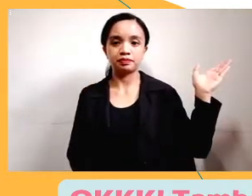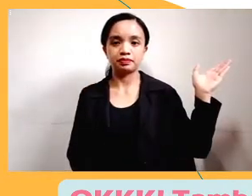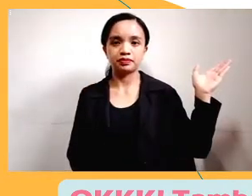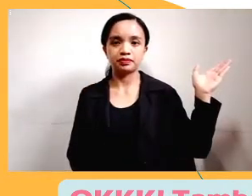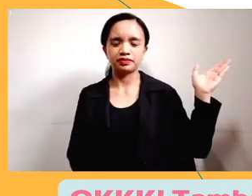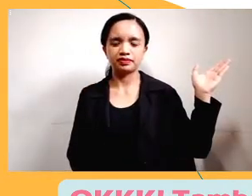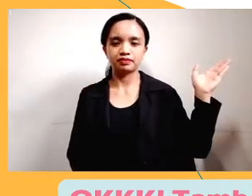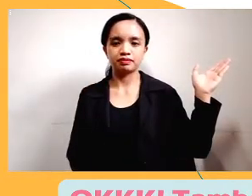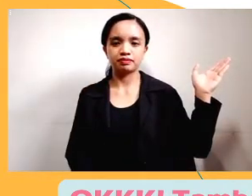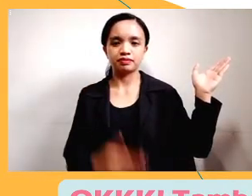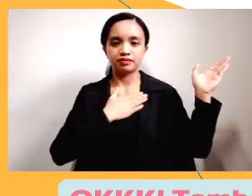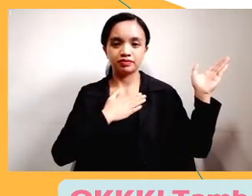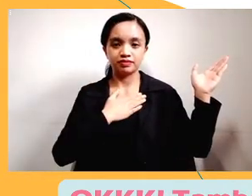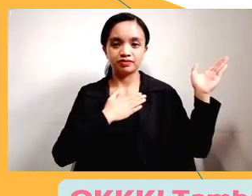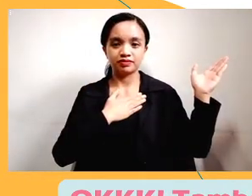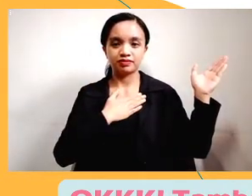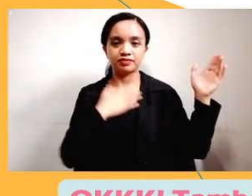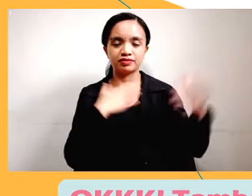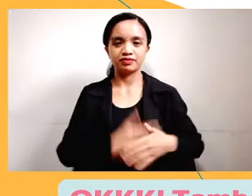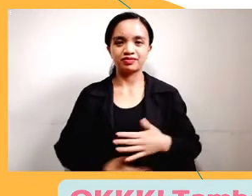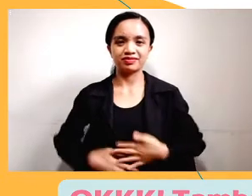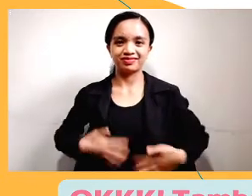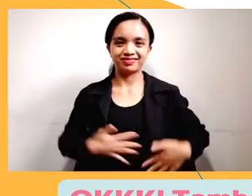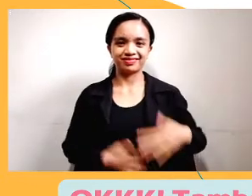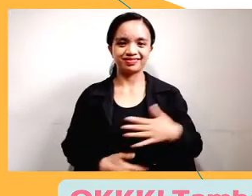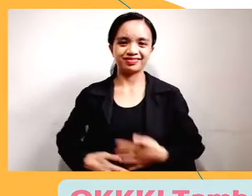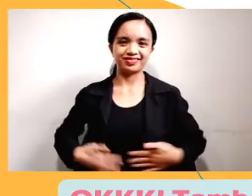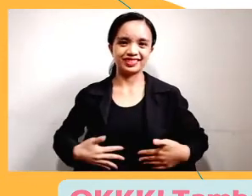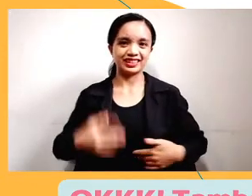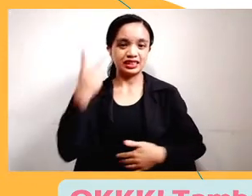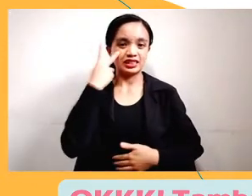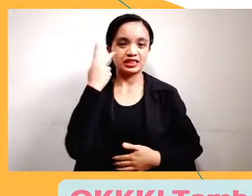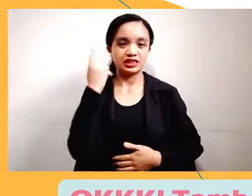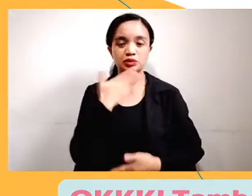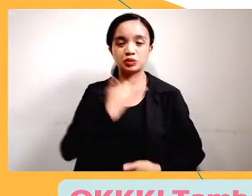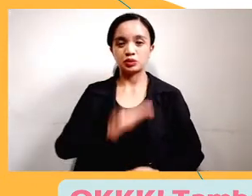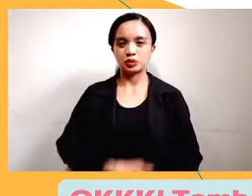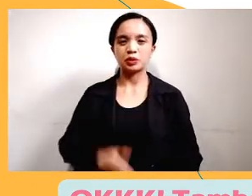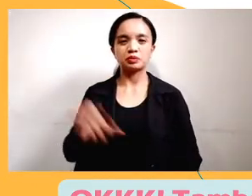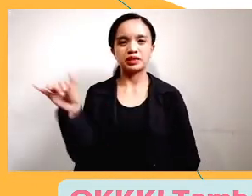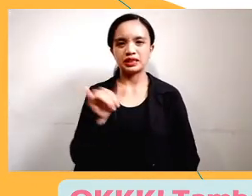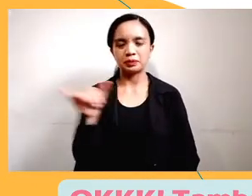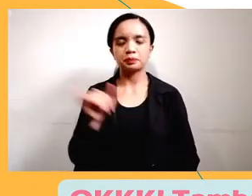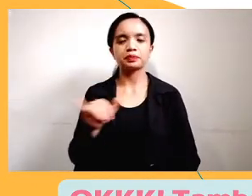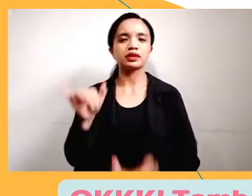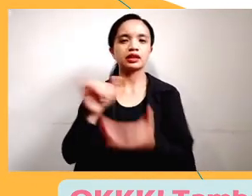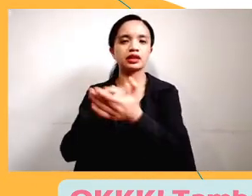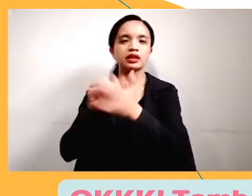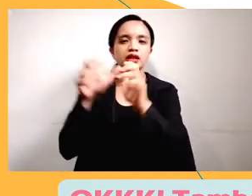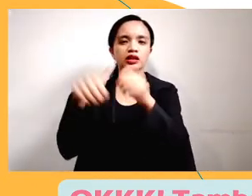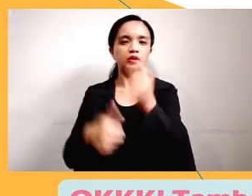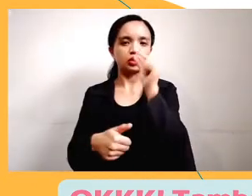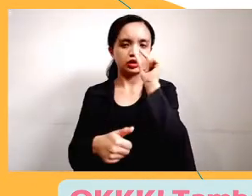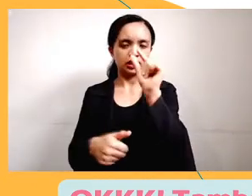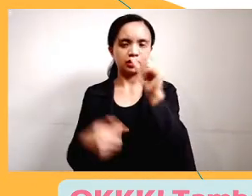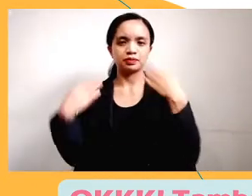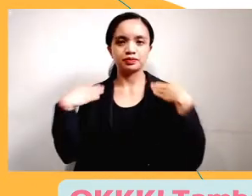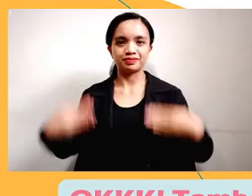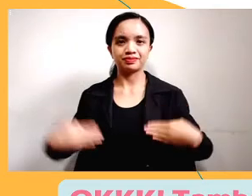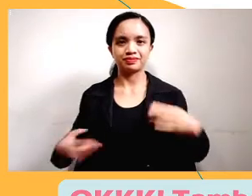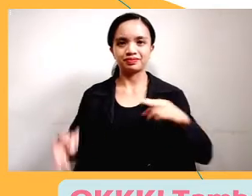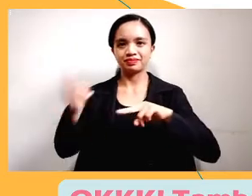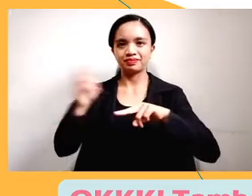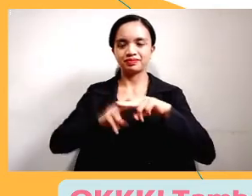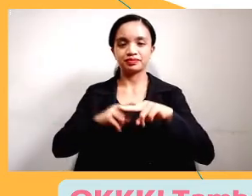Ako ay gutom. So, yung gutom, ganun pa rin, pero nilagyan na natin ng konting katawan. Sapa.